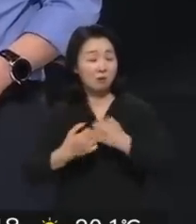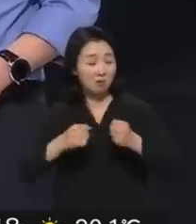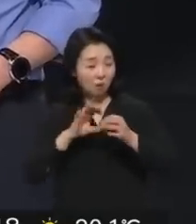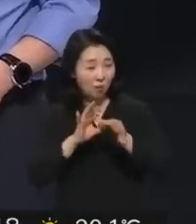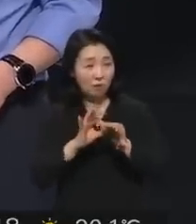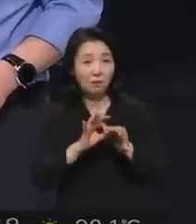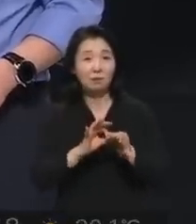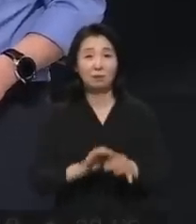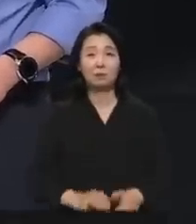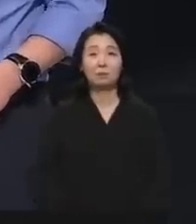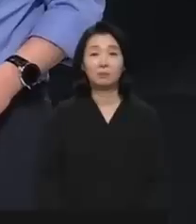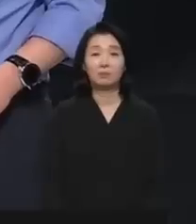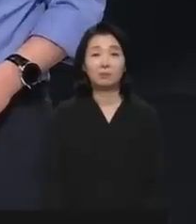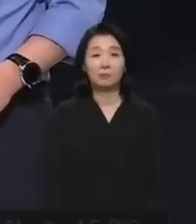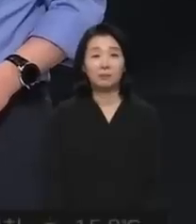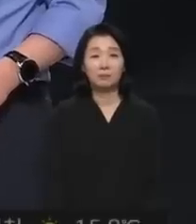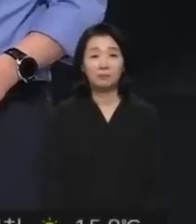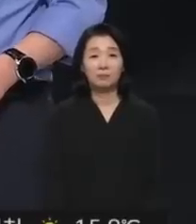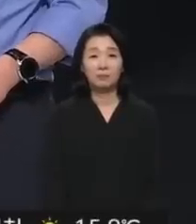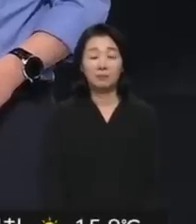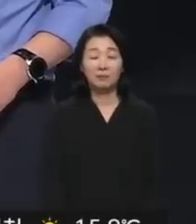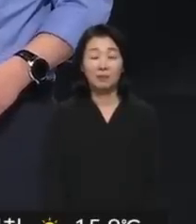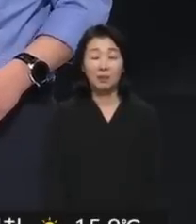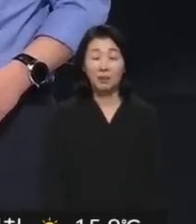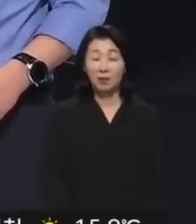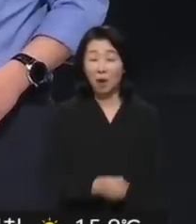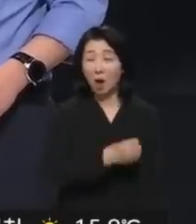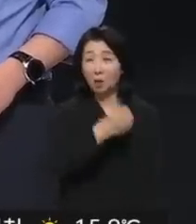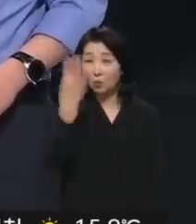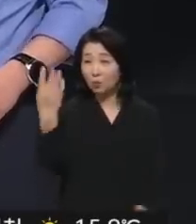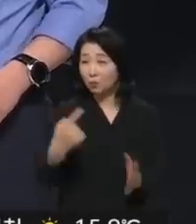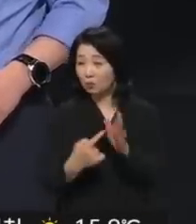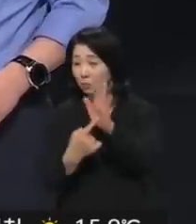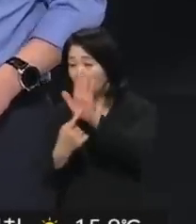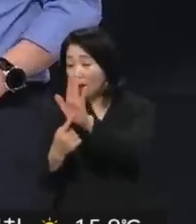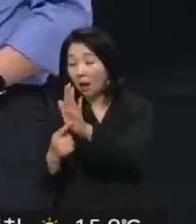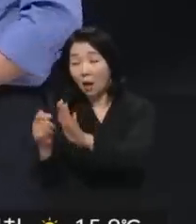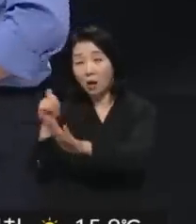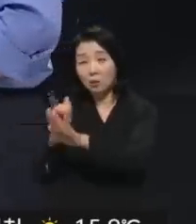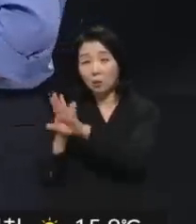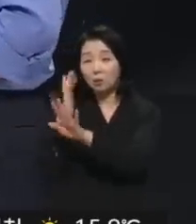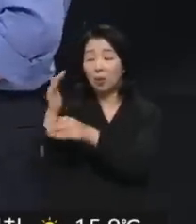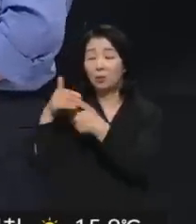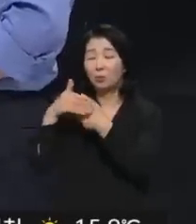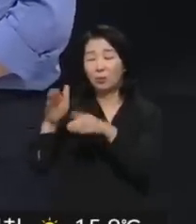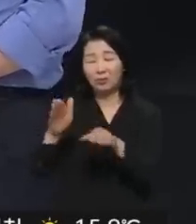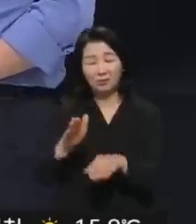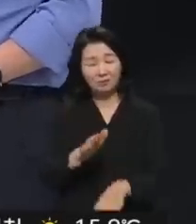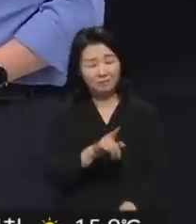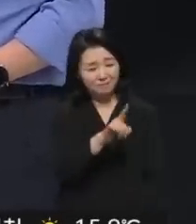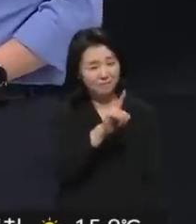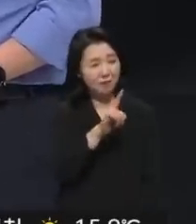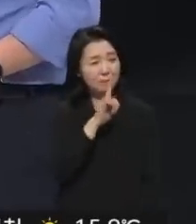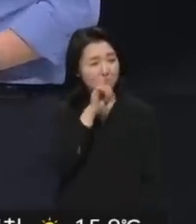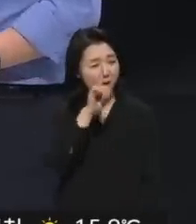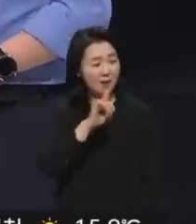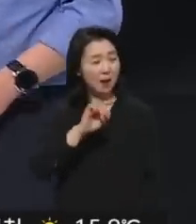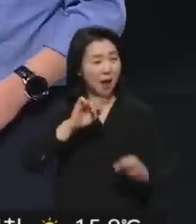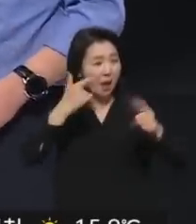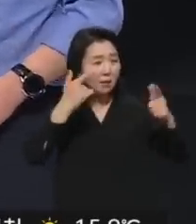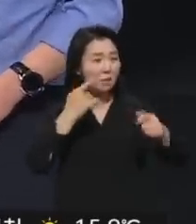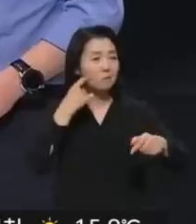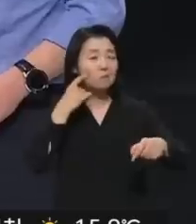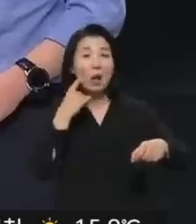건강과 직결된 사항입니다. 해당 보도가 알려지자 대통령실은 근거 없는 오보다 일축을